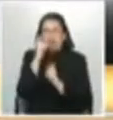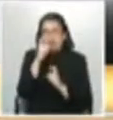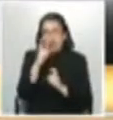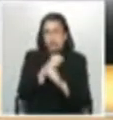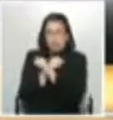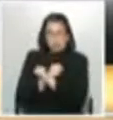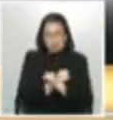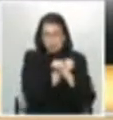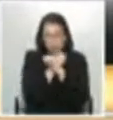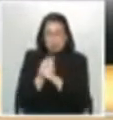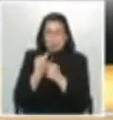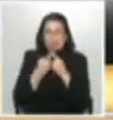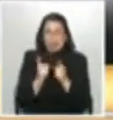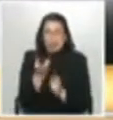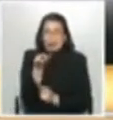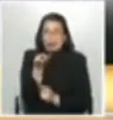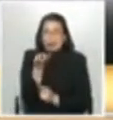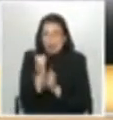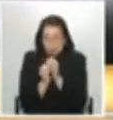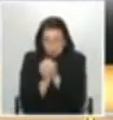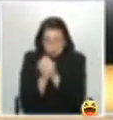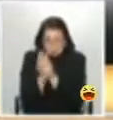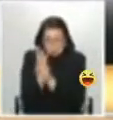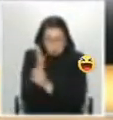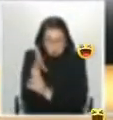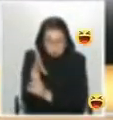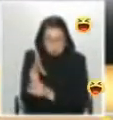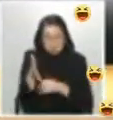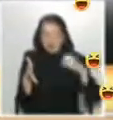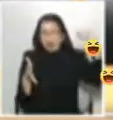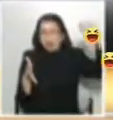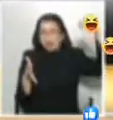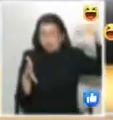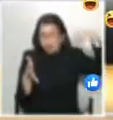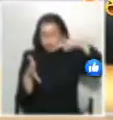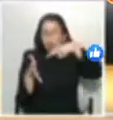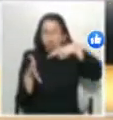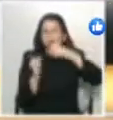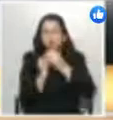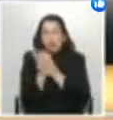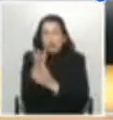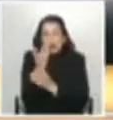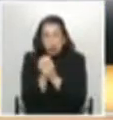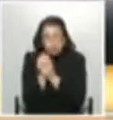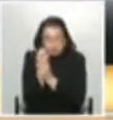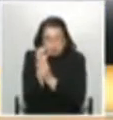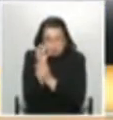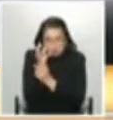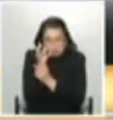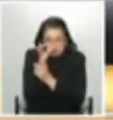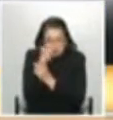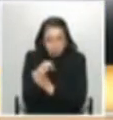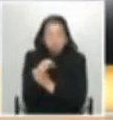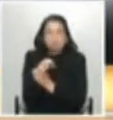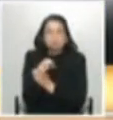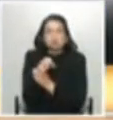แต่ว่าเวลาหน้าข้าวจะออกเนี่ยให้ผู้รับผิดชอบของทางหลวงชนบทเนี่ยไปปิดซะเวลาข้าวตั้ง